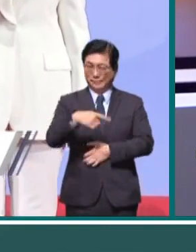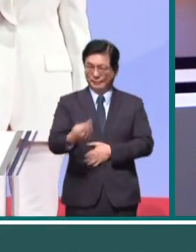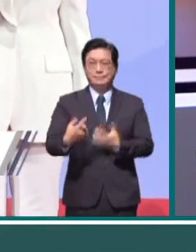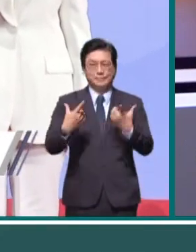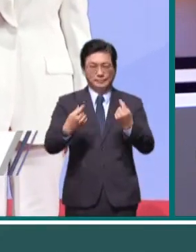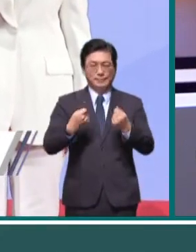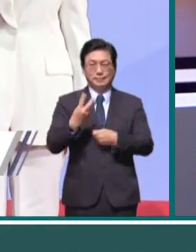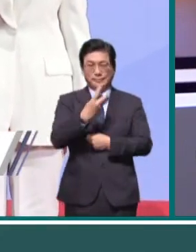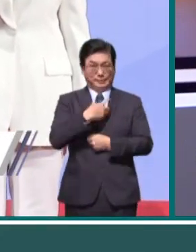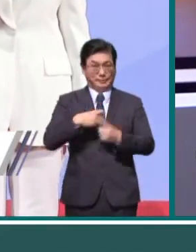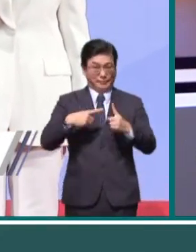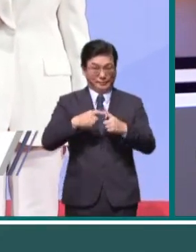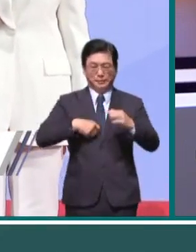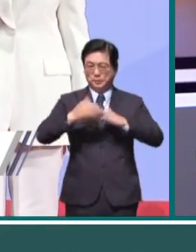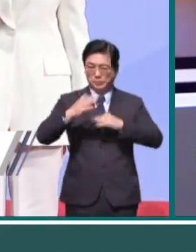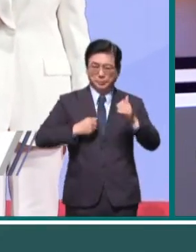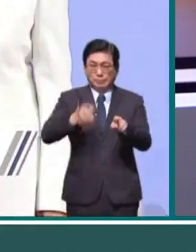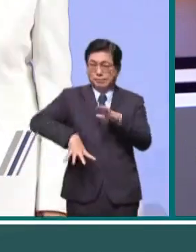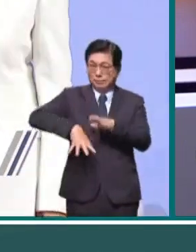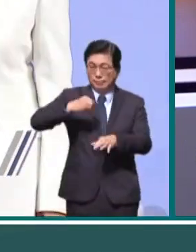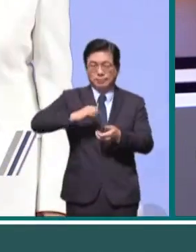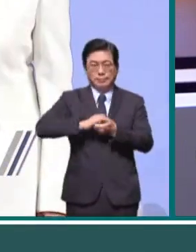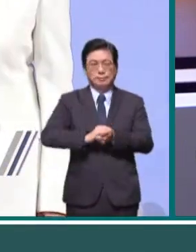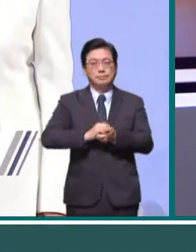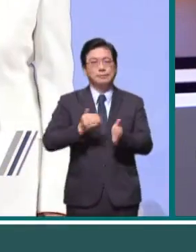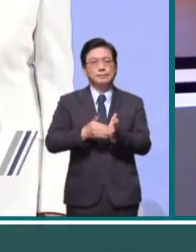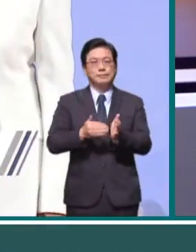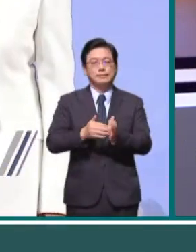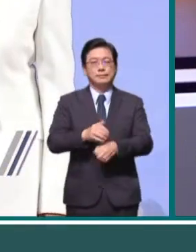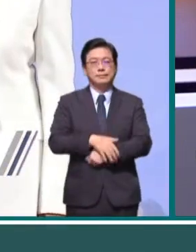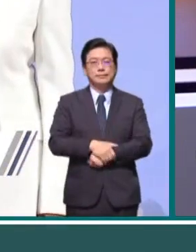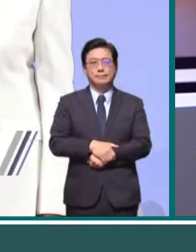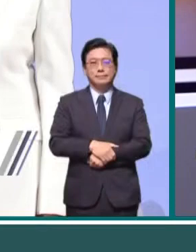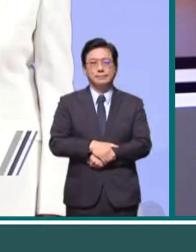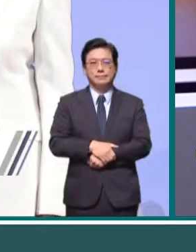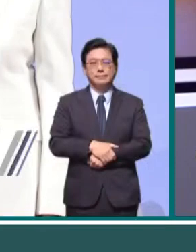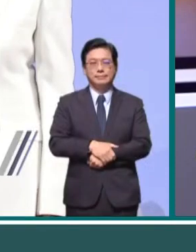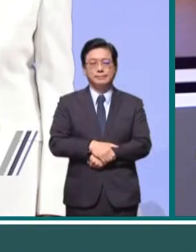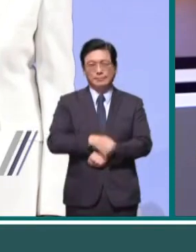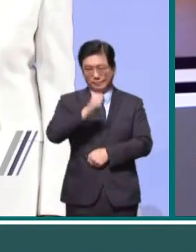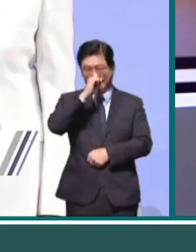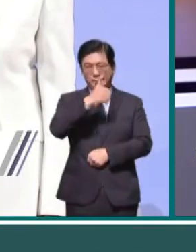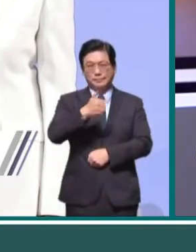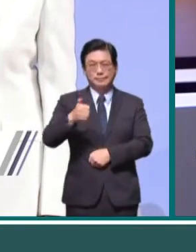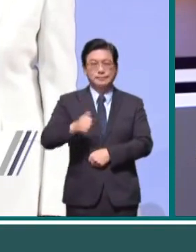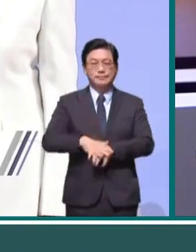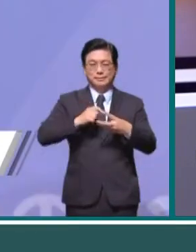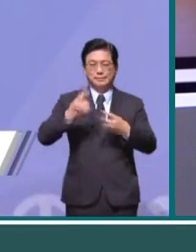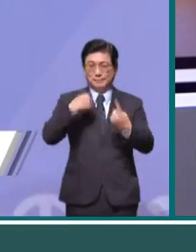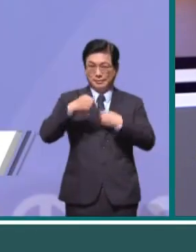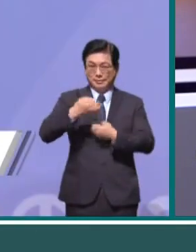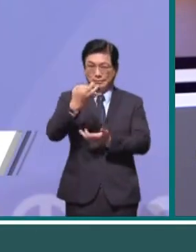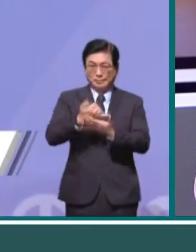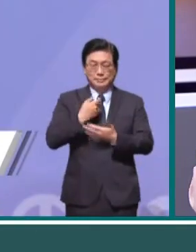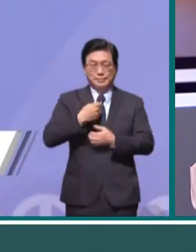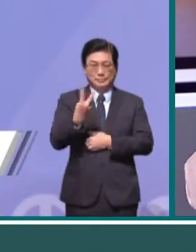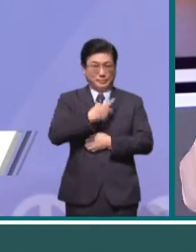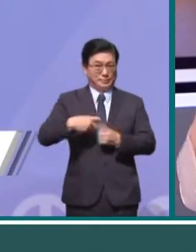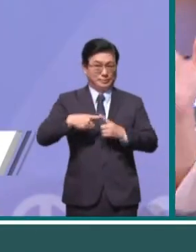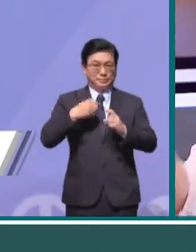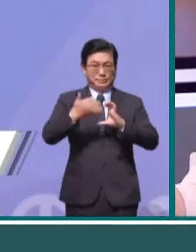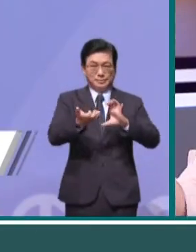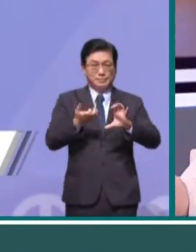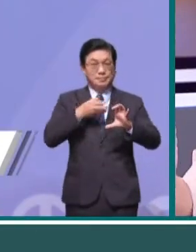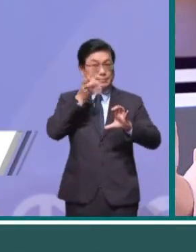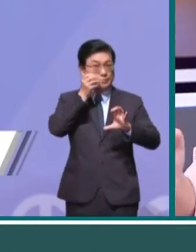什么？蒋万安当了之后能够带给台北市什么东西，让台北市能够脱离